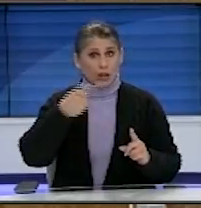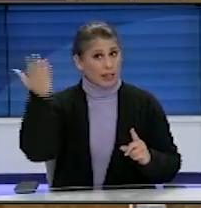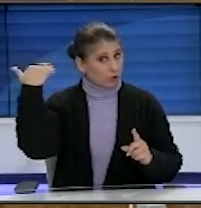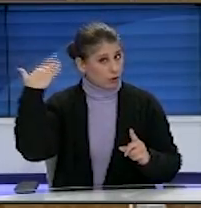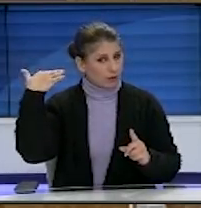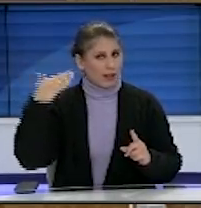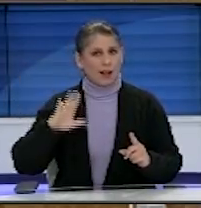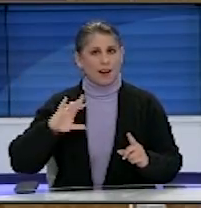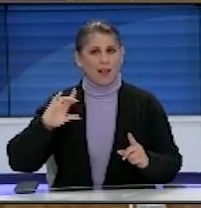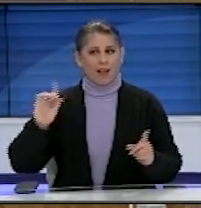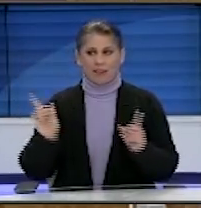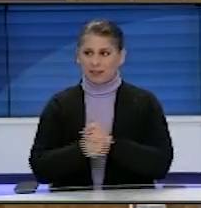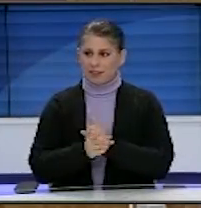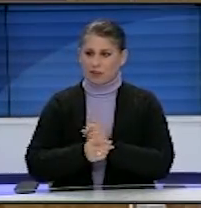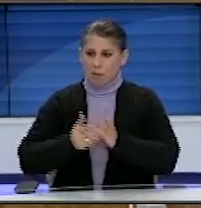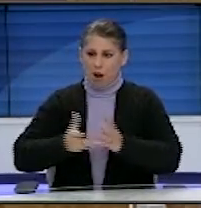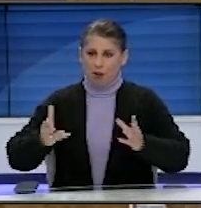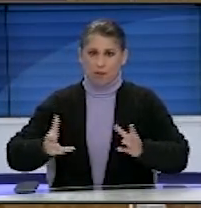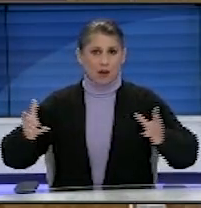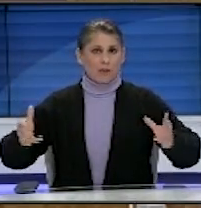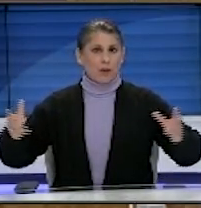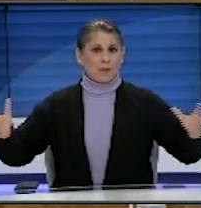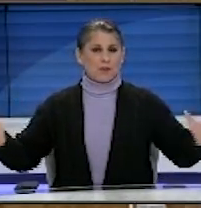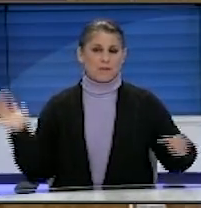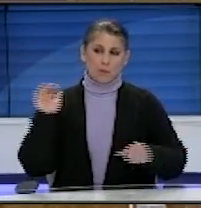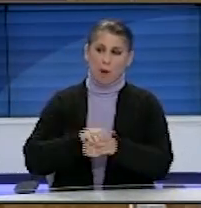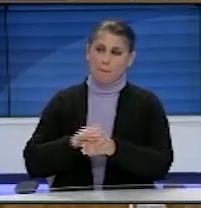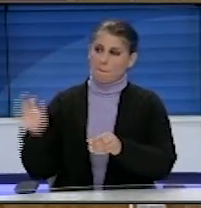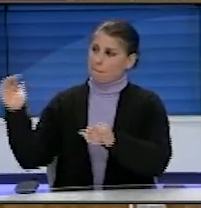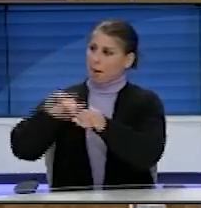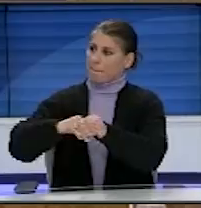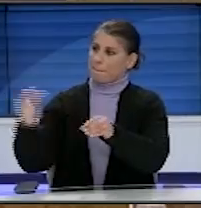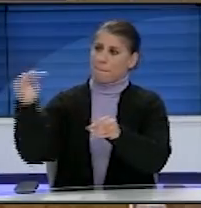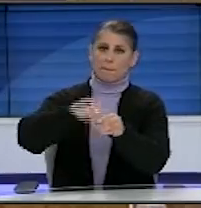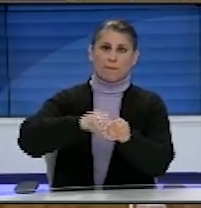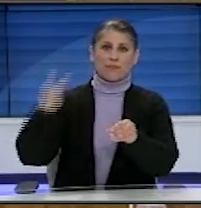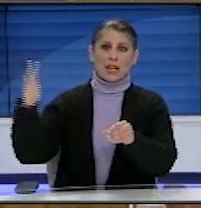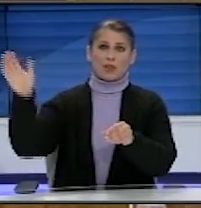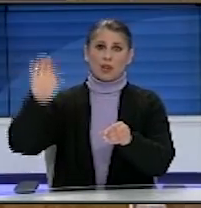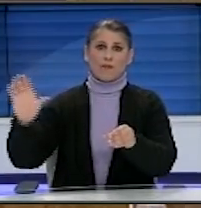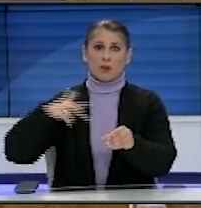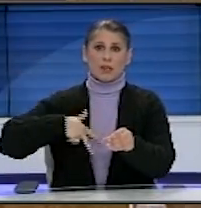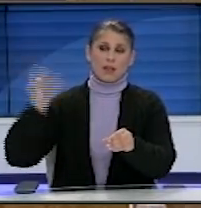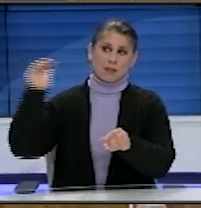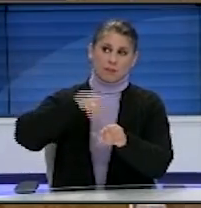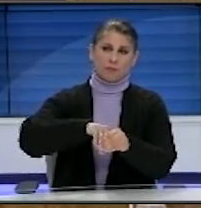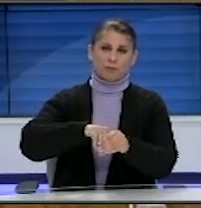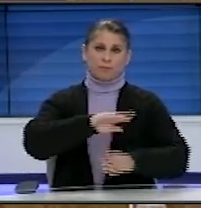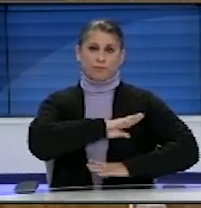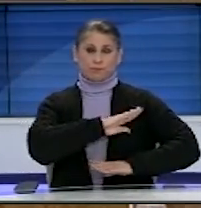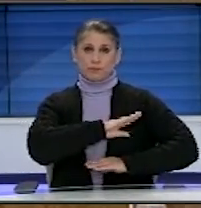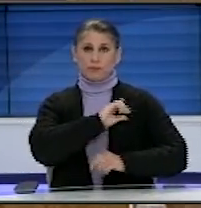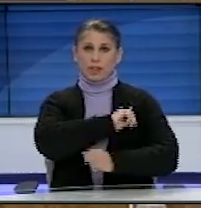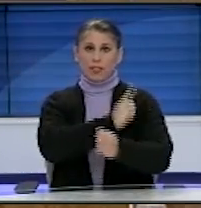τότε, αλλά αντίθετα συνεχώς διευρύνεται, προσαρτώντας άλλες χώρες της Ανατολικής Ευρώπης? Ότι